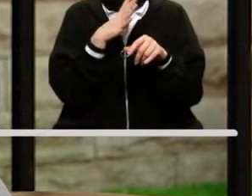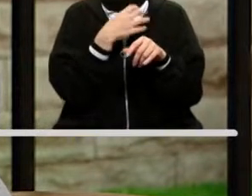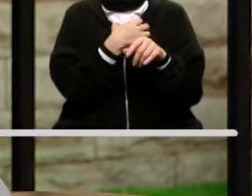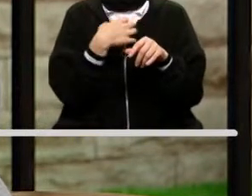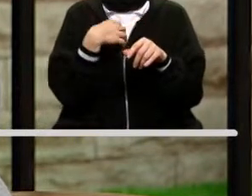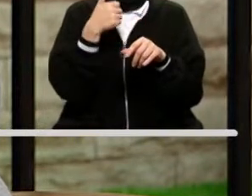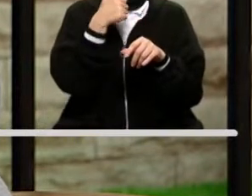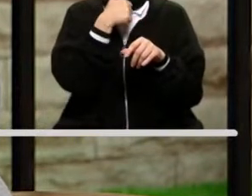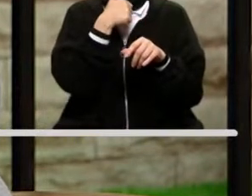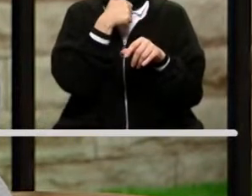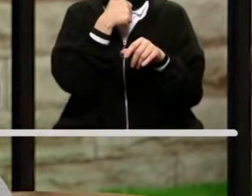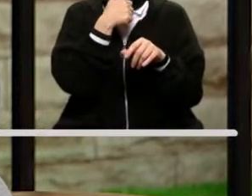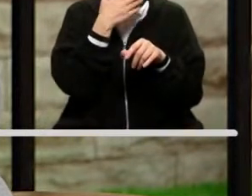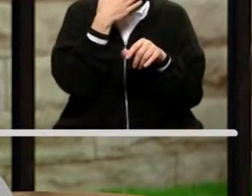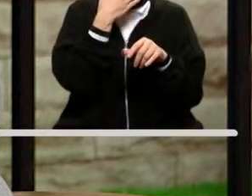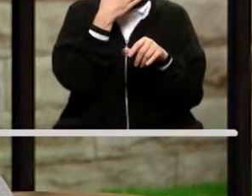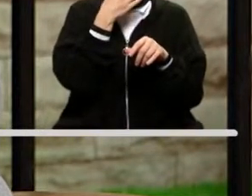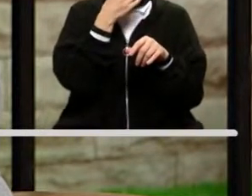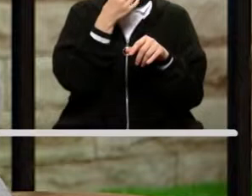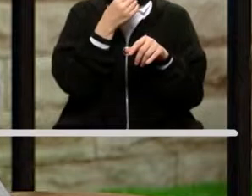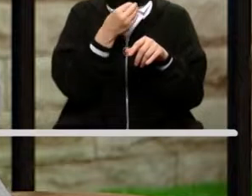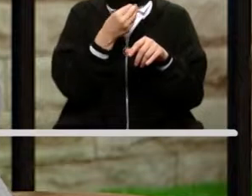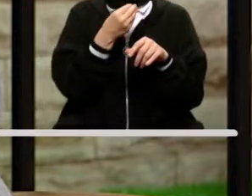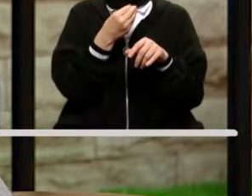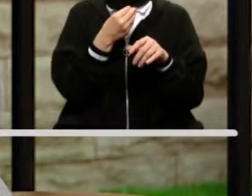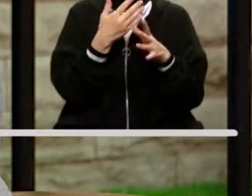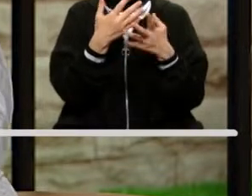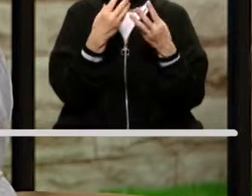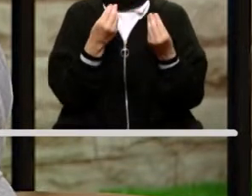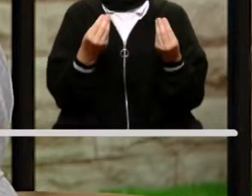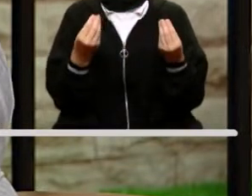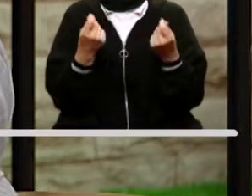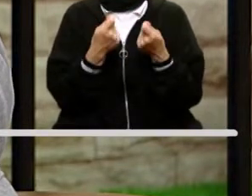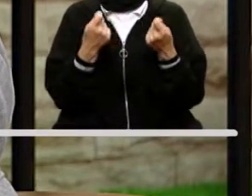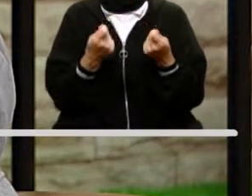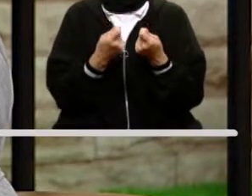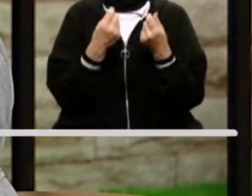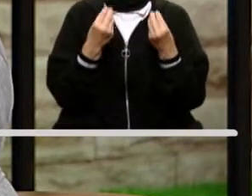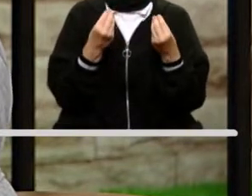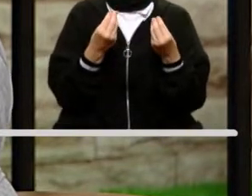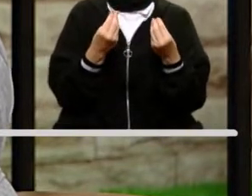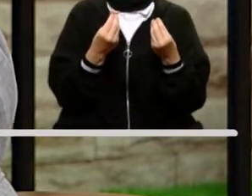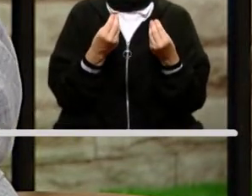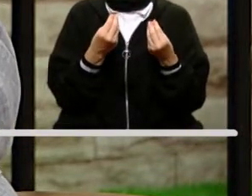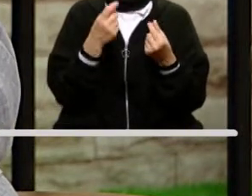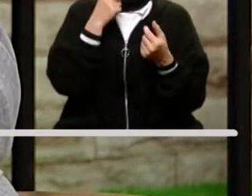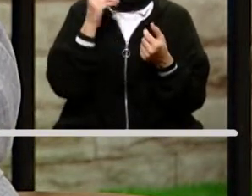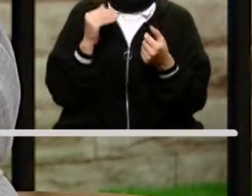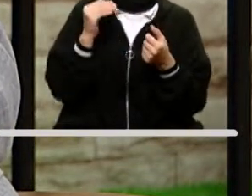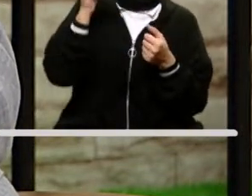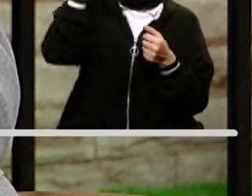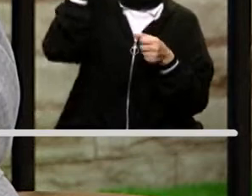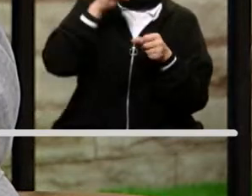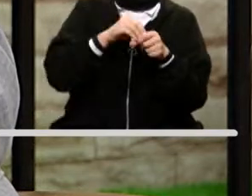Annenin babanın emeklerine sağlık senin gibi kız yetiştirdikleri için. Şimdi bu arada şöyle çocuk yetiştirme sanatı diye benim bir kitabım var.